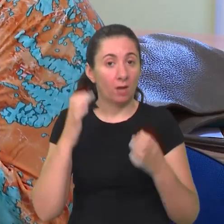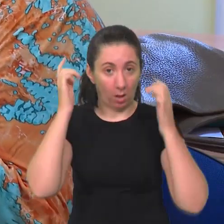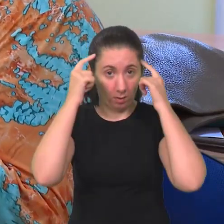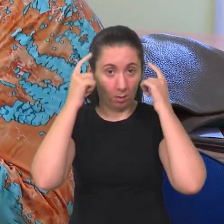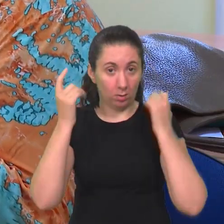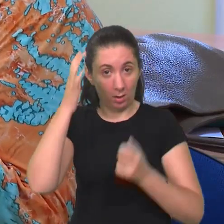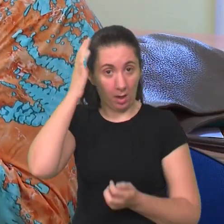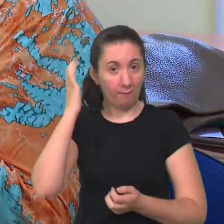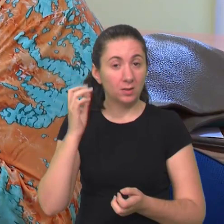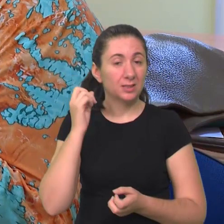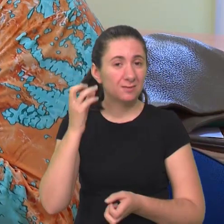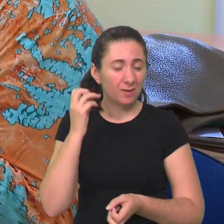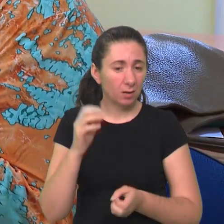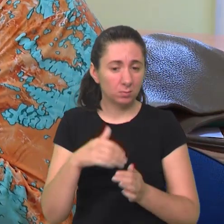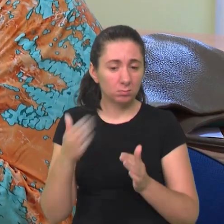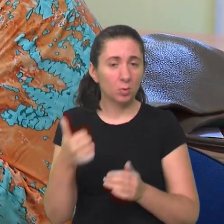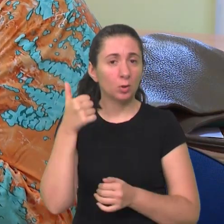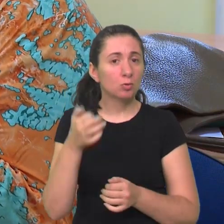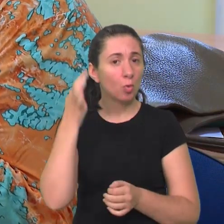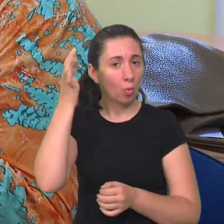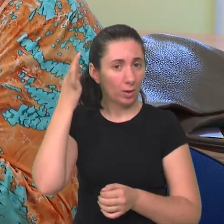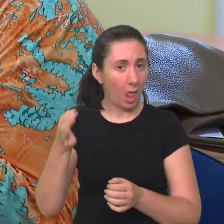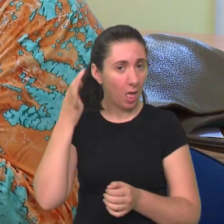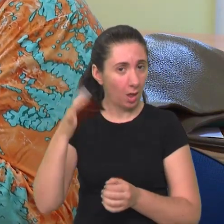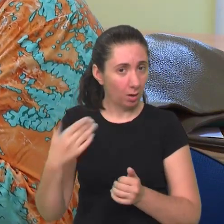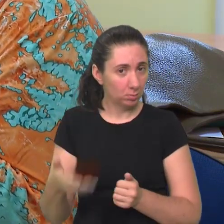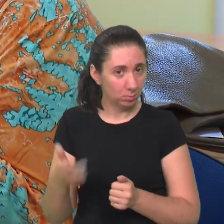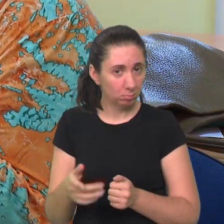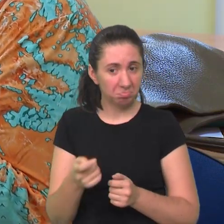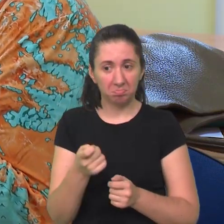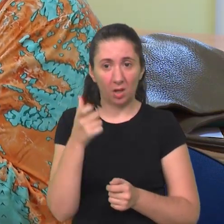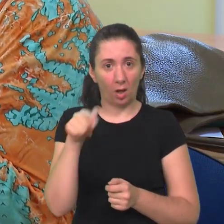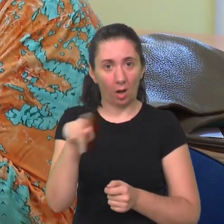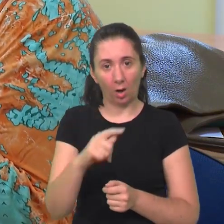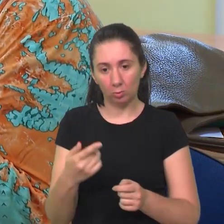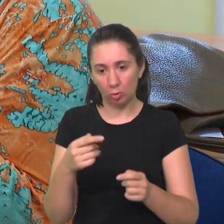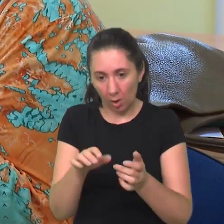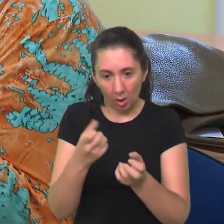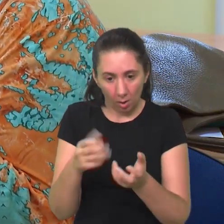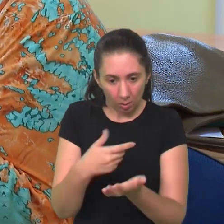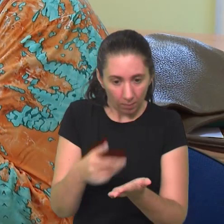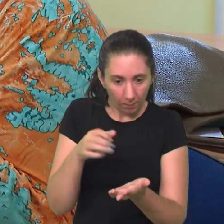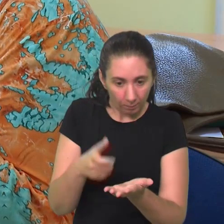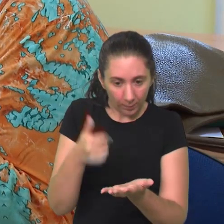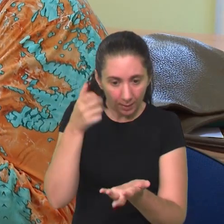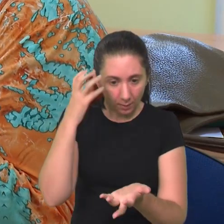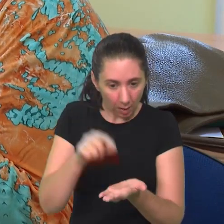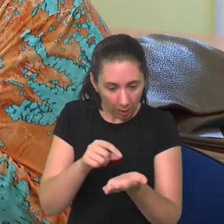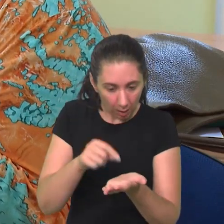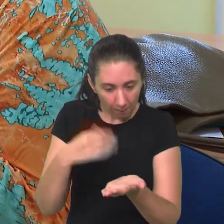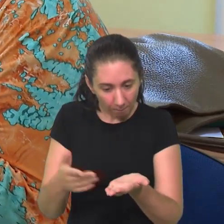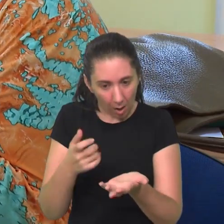vlasišta svakodnevno ispadne do 100 vlasi. Pa rijetko će ko od nas baš brojati koliko nam je lasi ispalo, je li